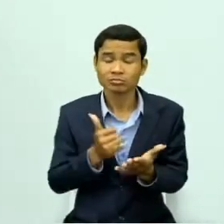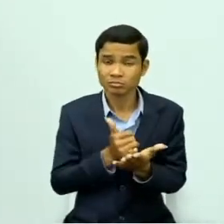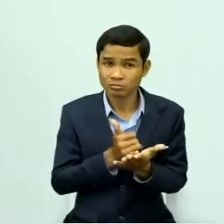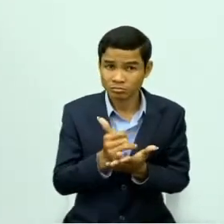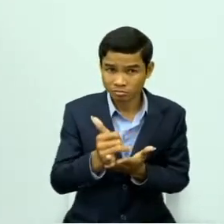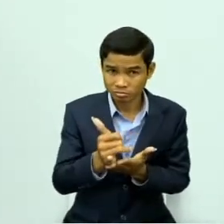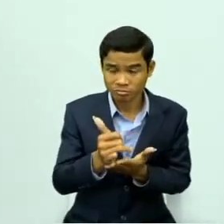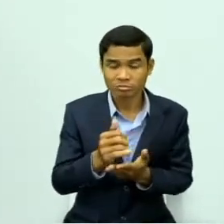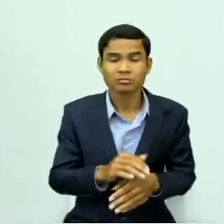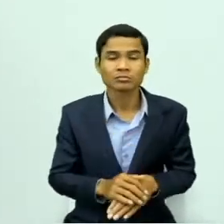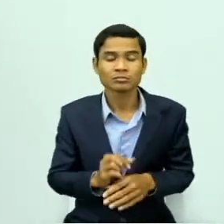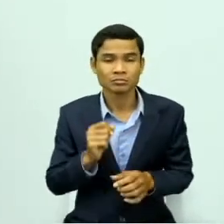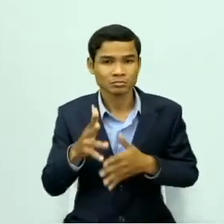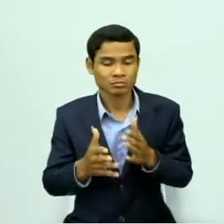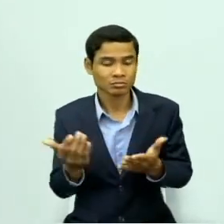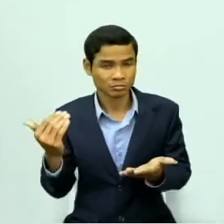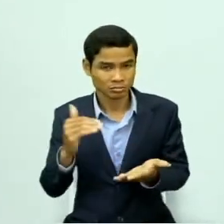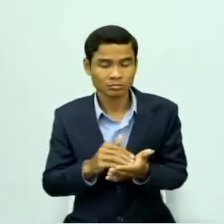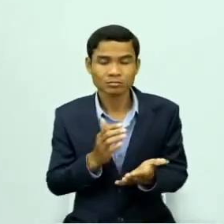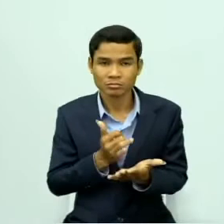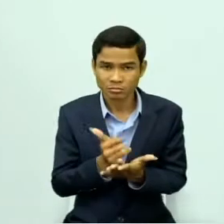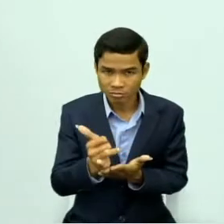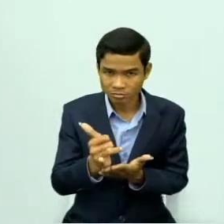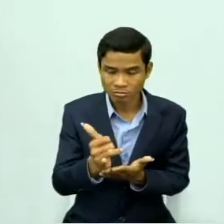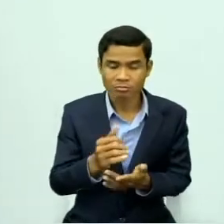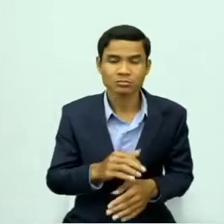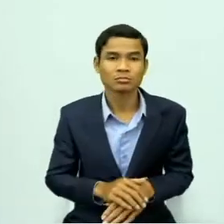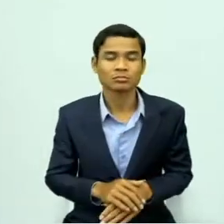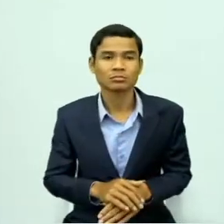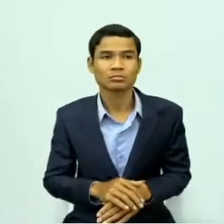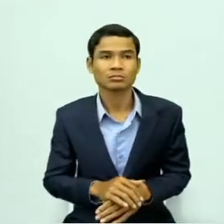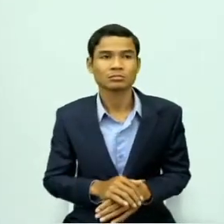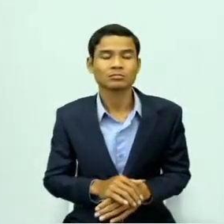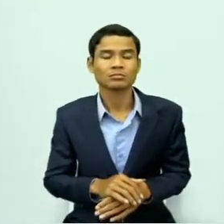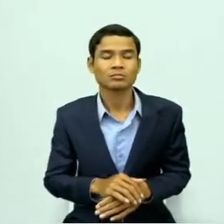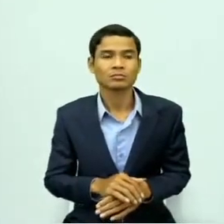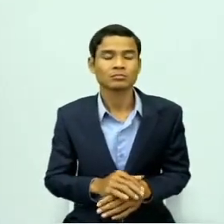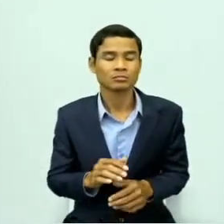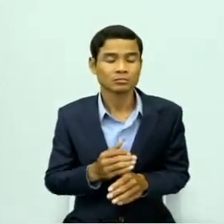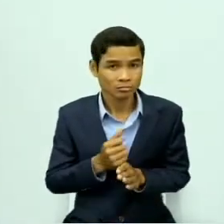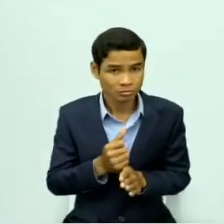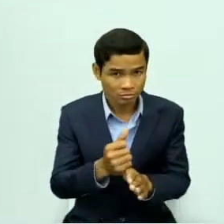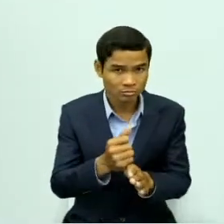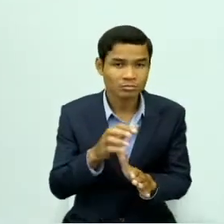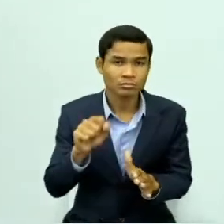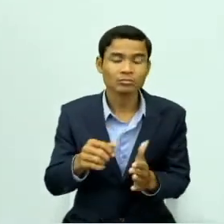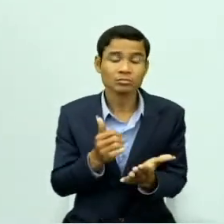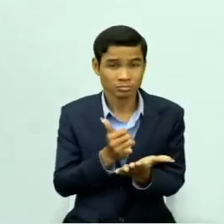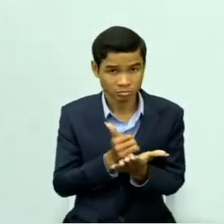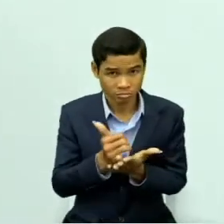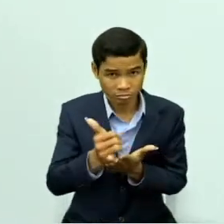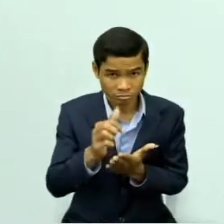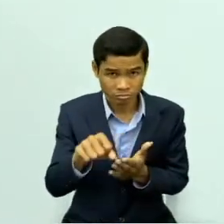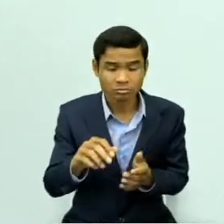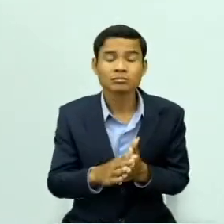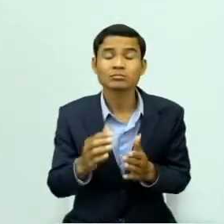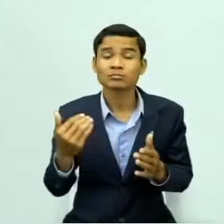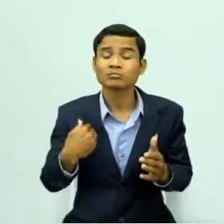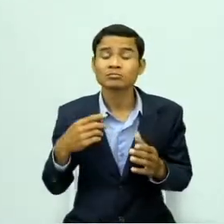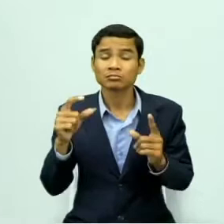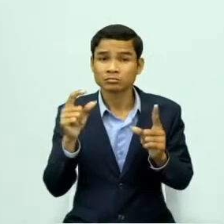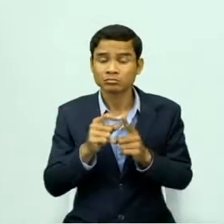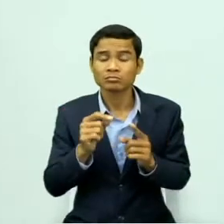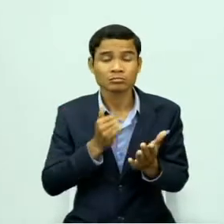Phía đoàn tiết ná. Phía chà, con cần tịnh mơ bị phía miên sâu đa mà vậy